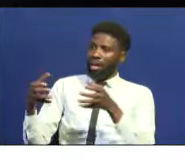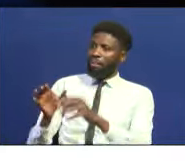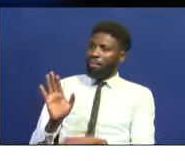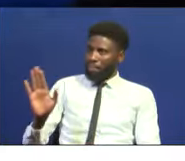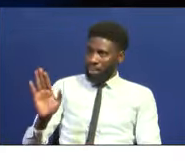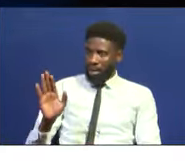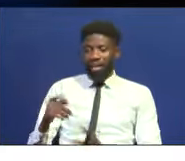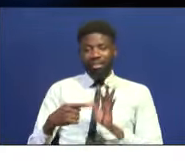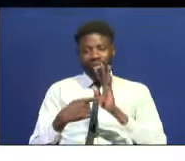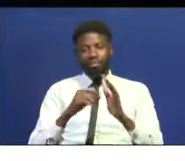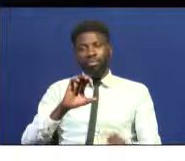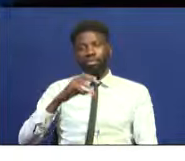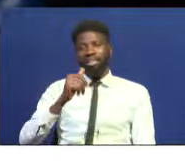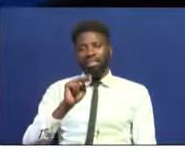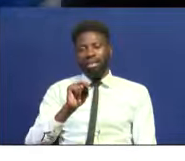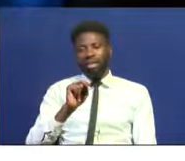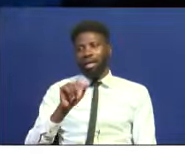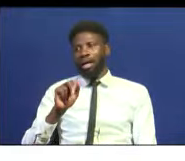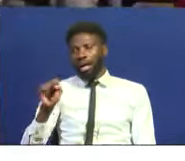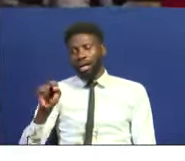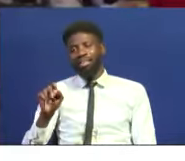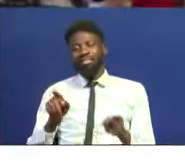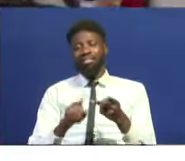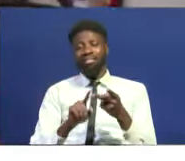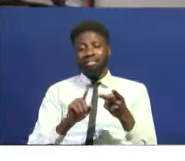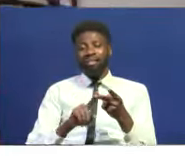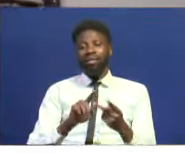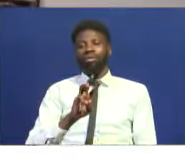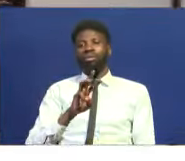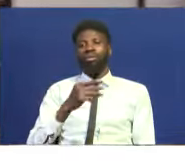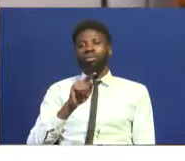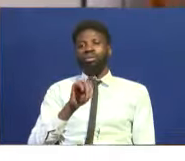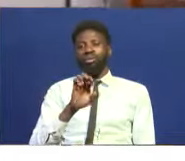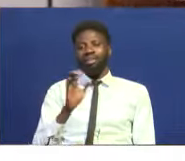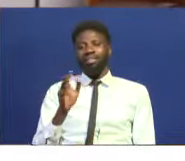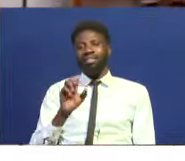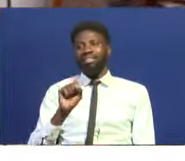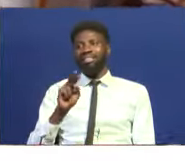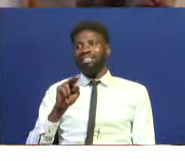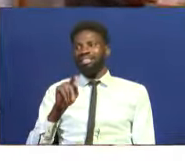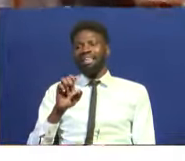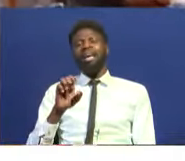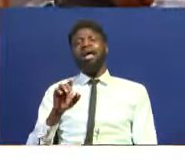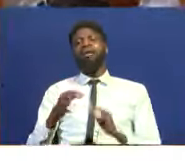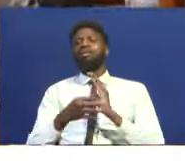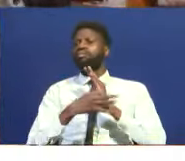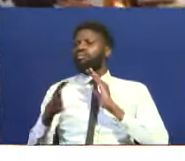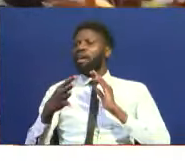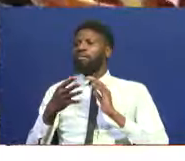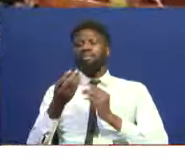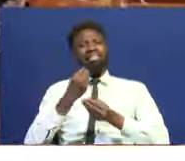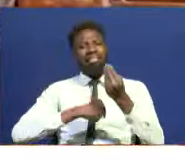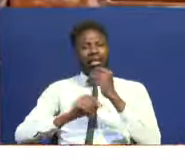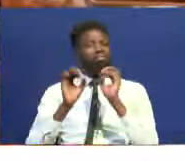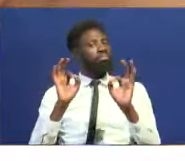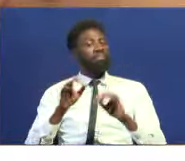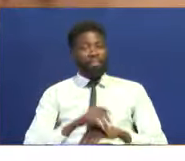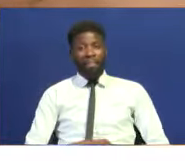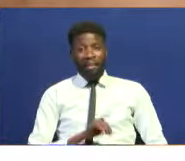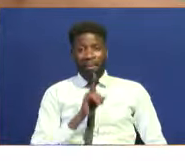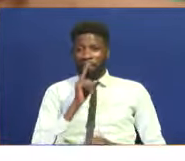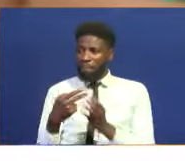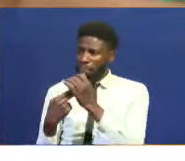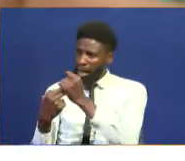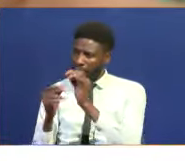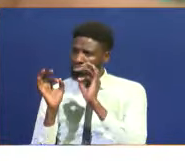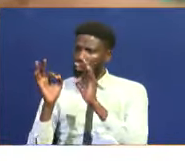An na White Snake Afloat, zimepokelewa vyema sokoni. Liao alieleza kuwa uzalishaji mzuri kama huu si tu